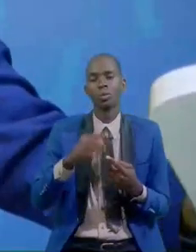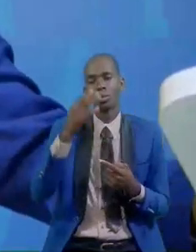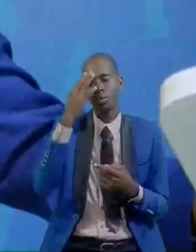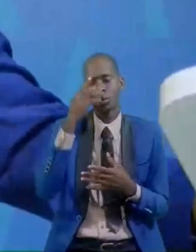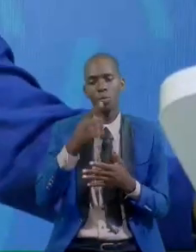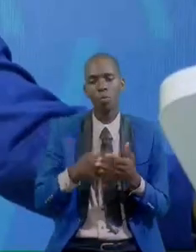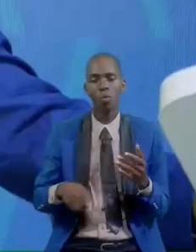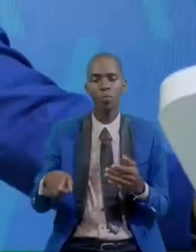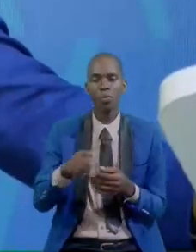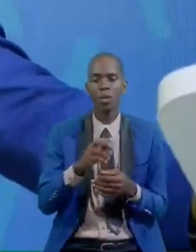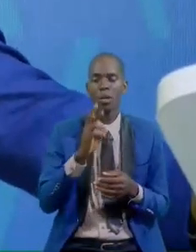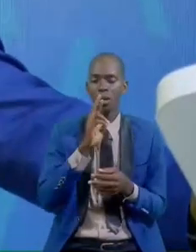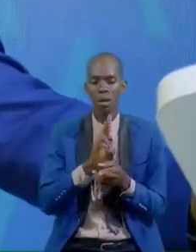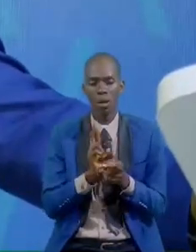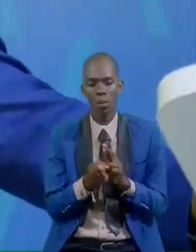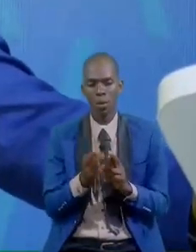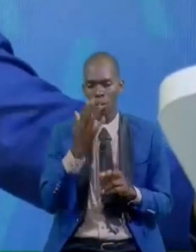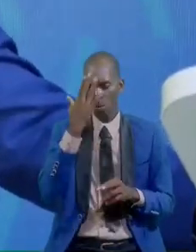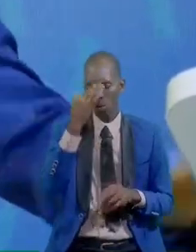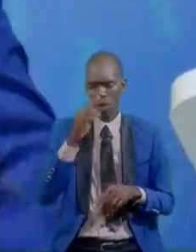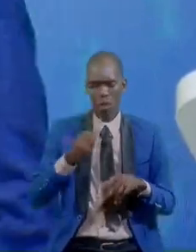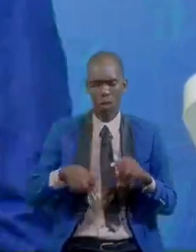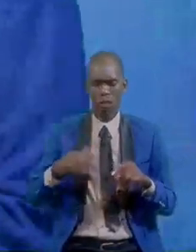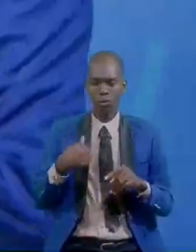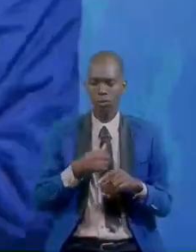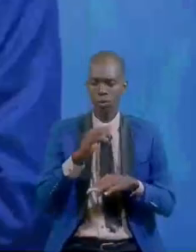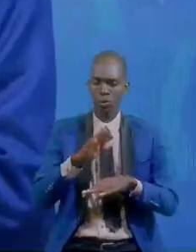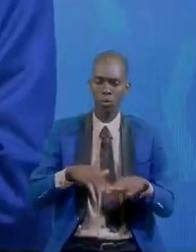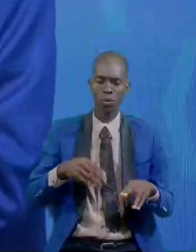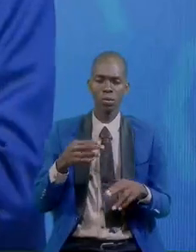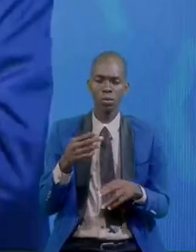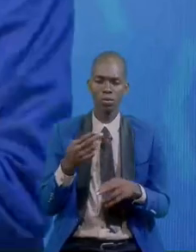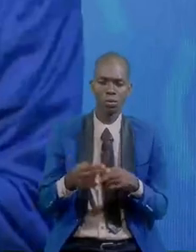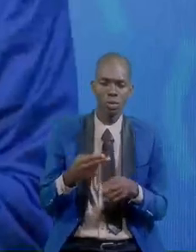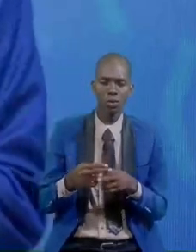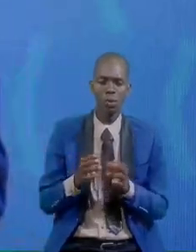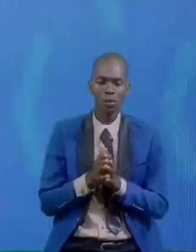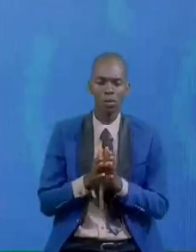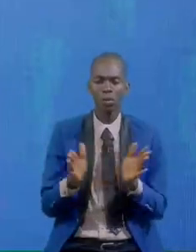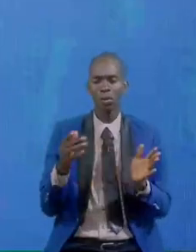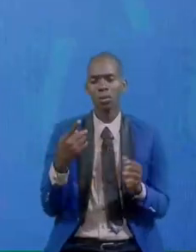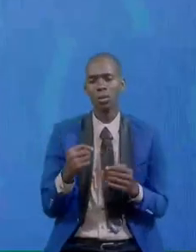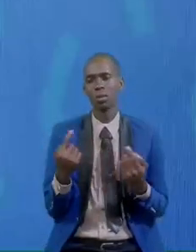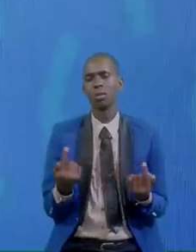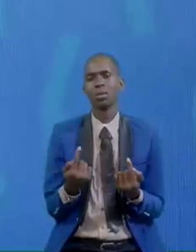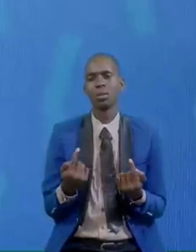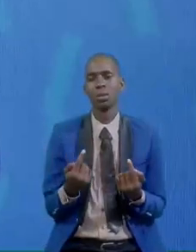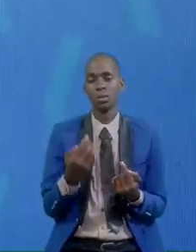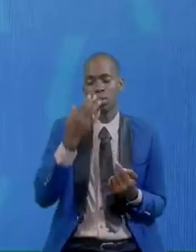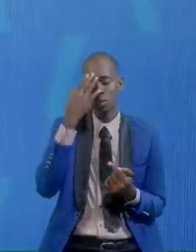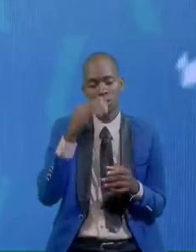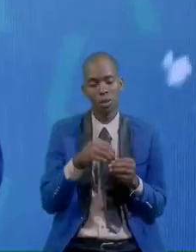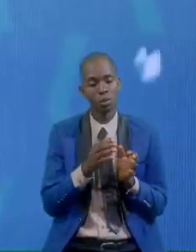connaissent pourquoi ils doivent se repentir, pourquoi nous devons-nous pas mentionner cela en public? Ah, on ne mentionne pas